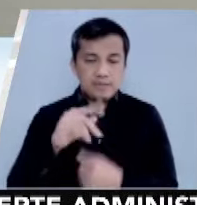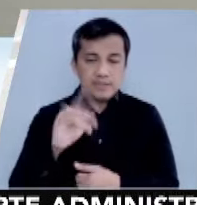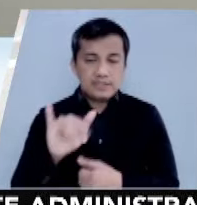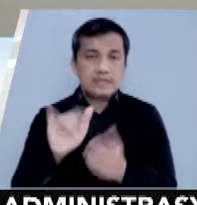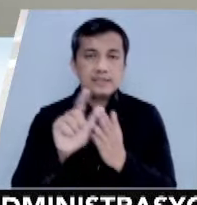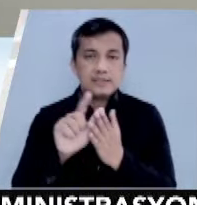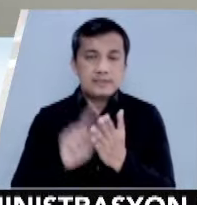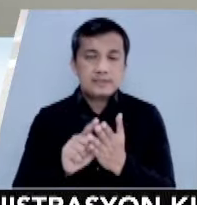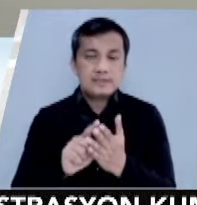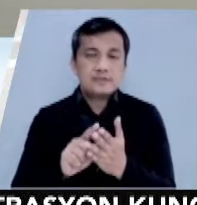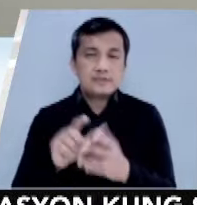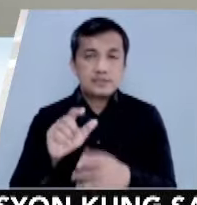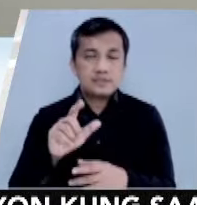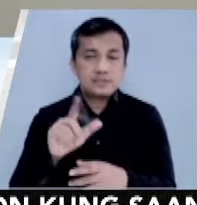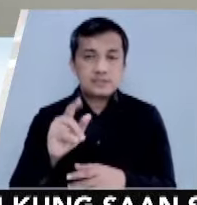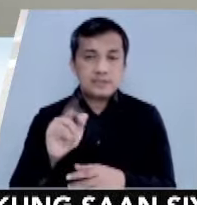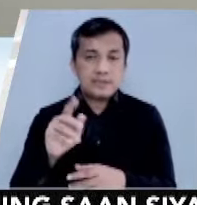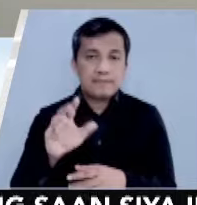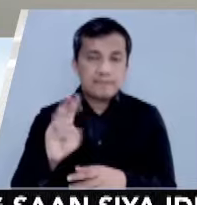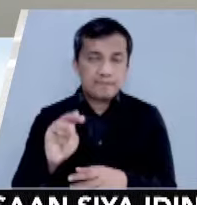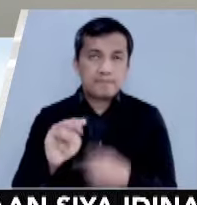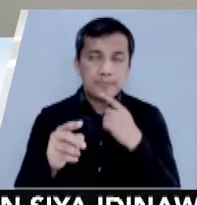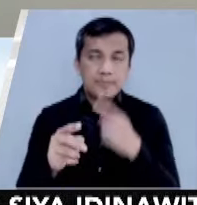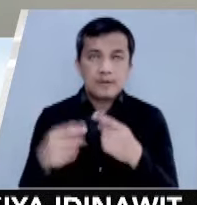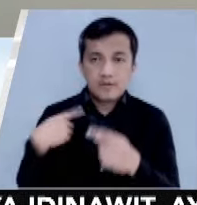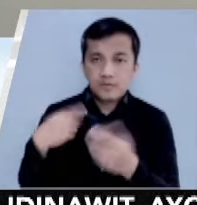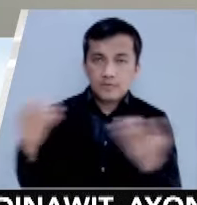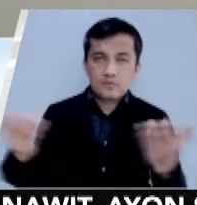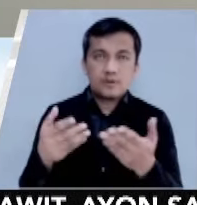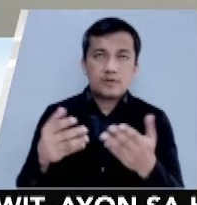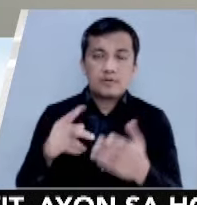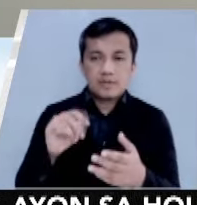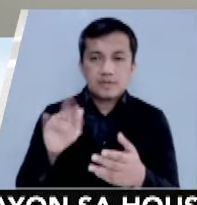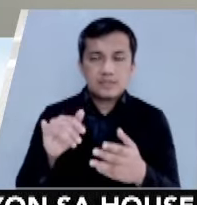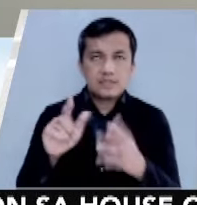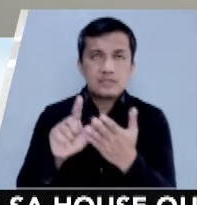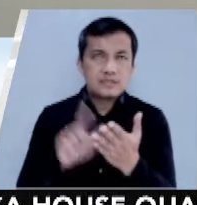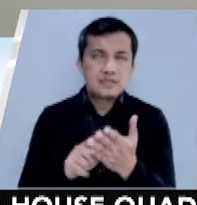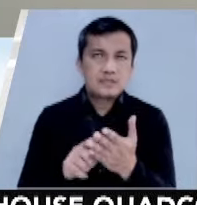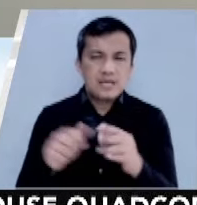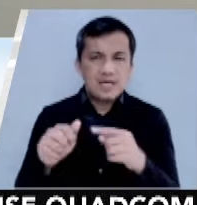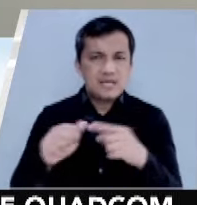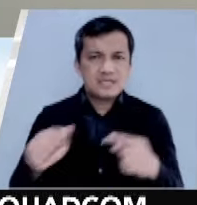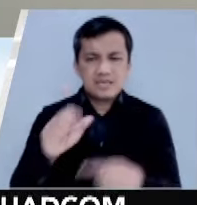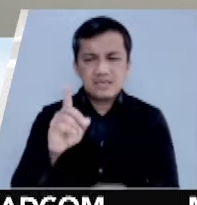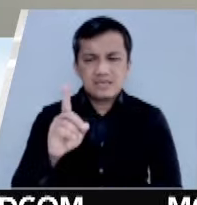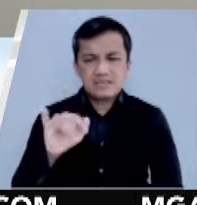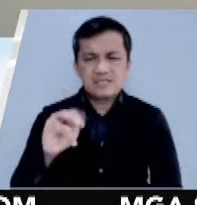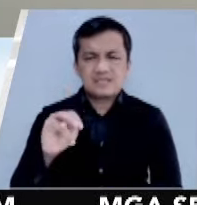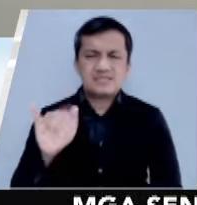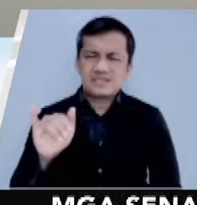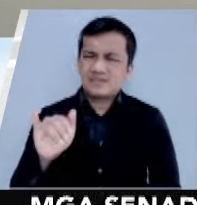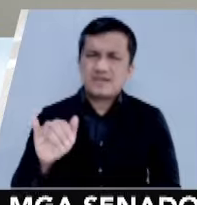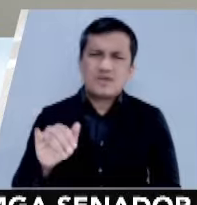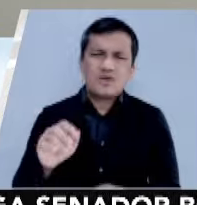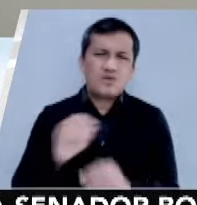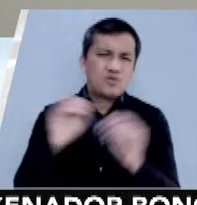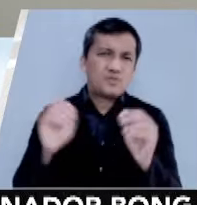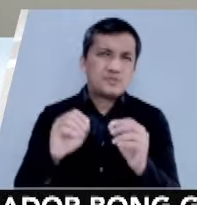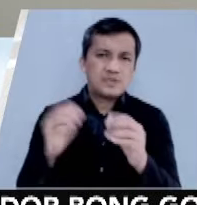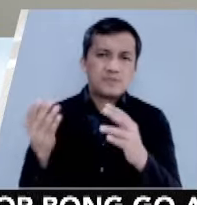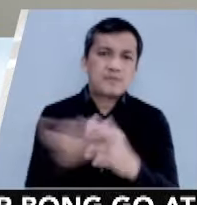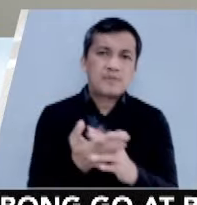ng anti-dynasty prohibition sa party list man lang, kasi talagang lantaran na pinapasok siya